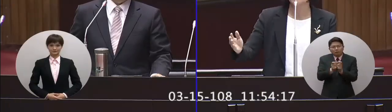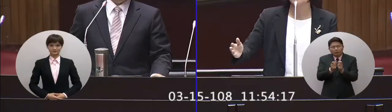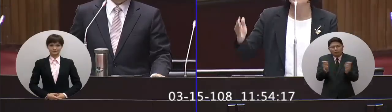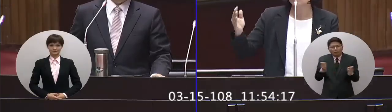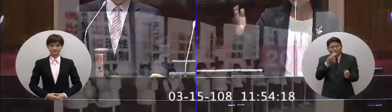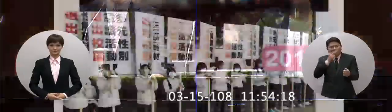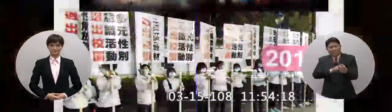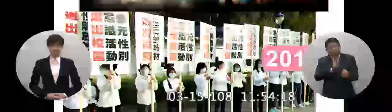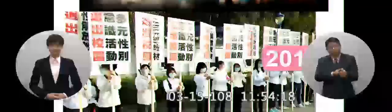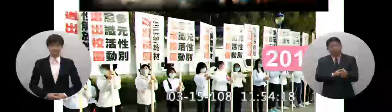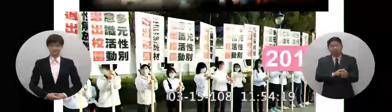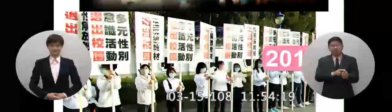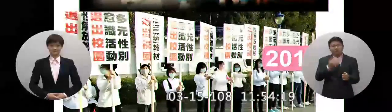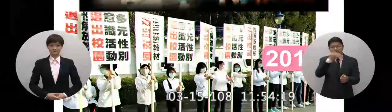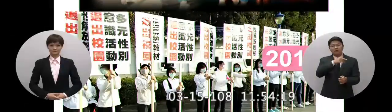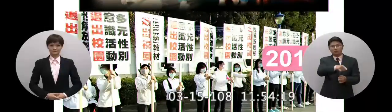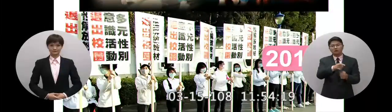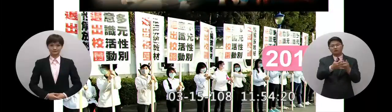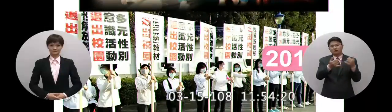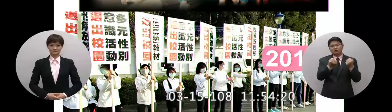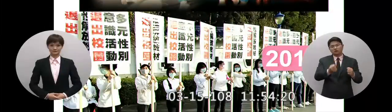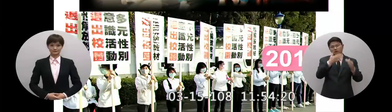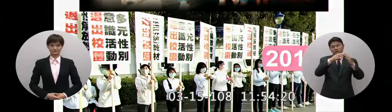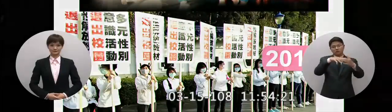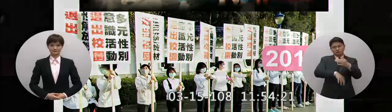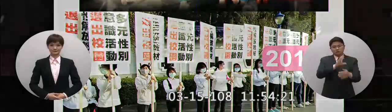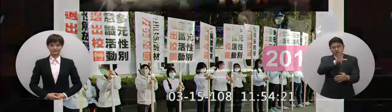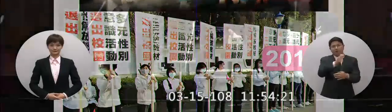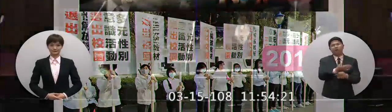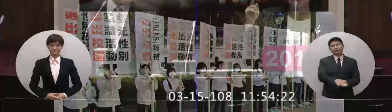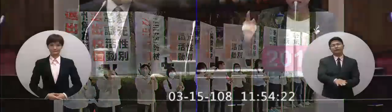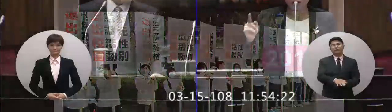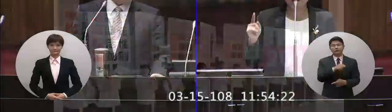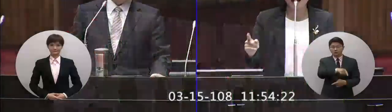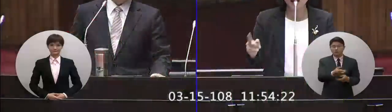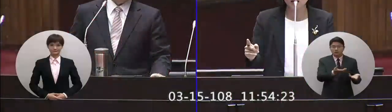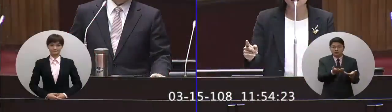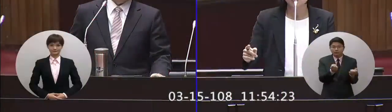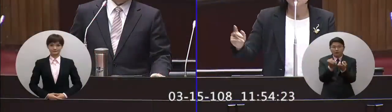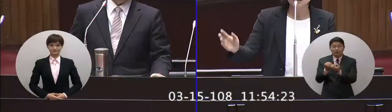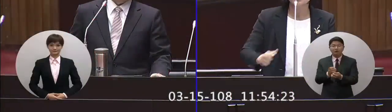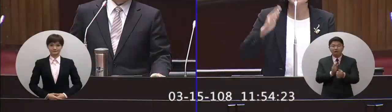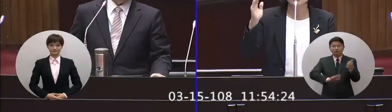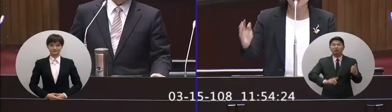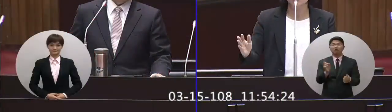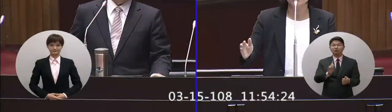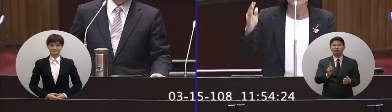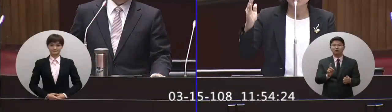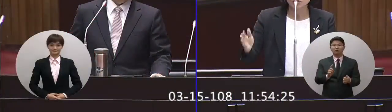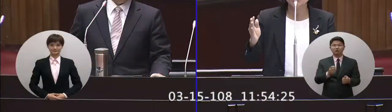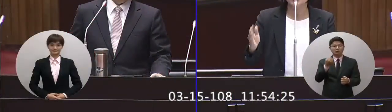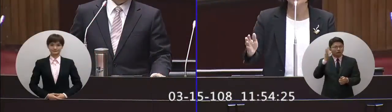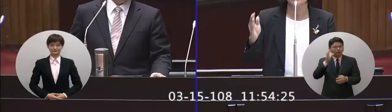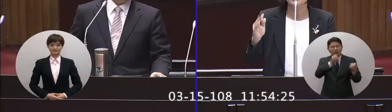凌，后来被发现猝死在校园的厕所内。当时这个事件引发了 各界讨